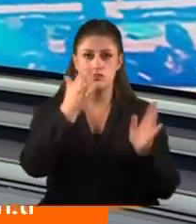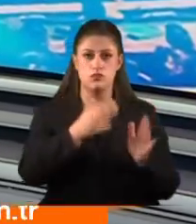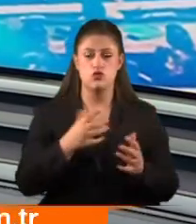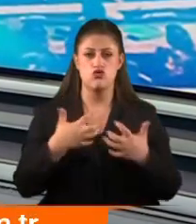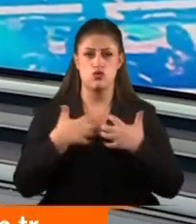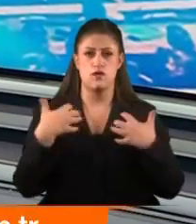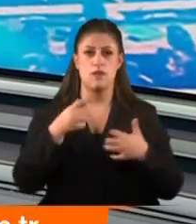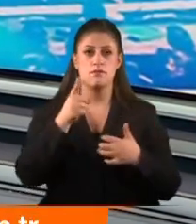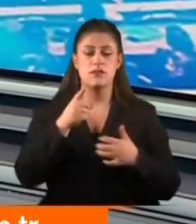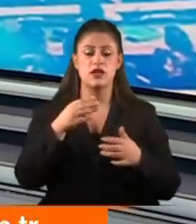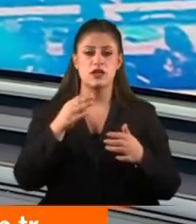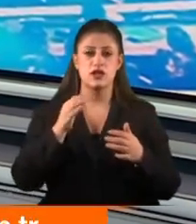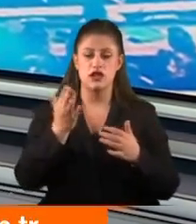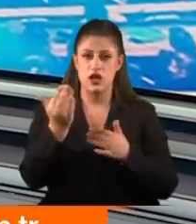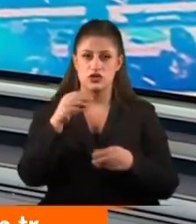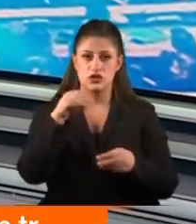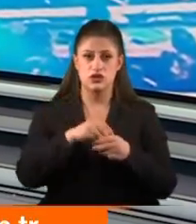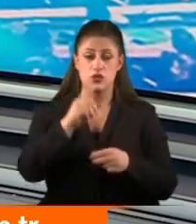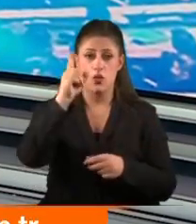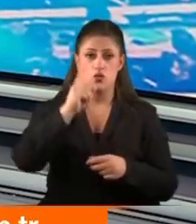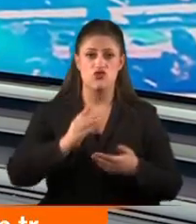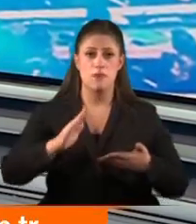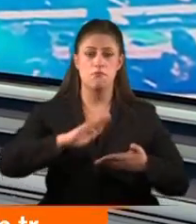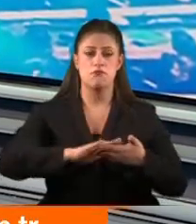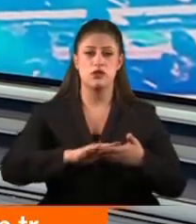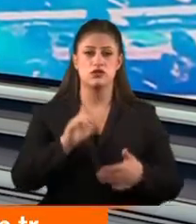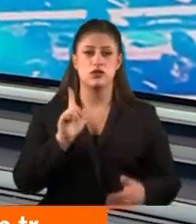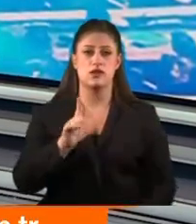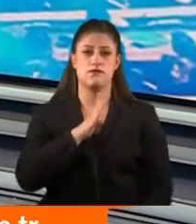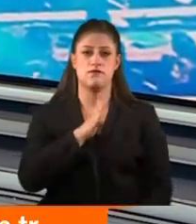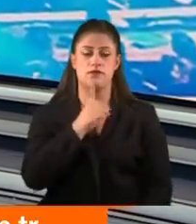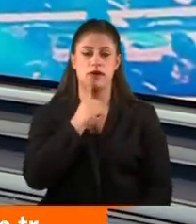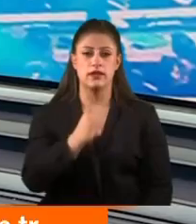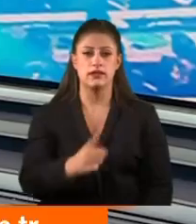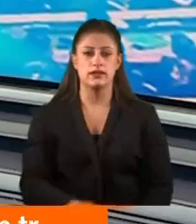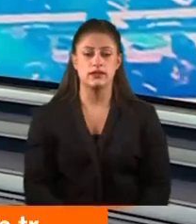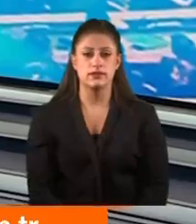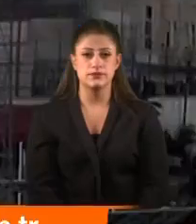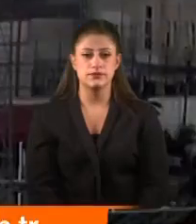gelecek için önce barışa ihtiyacımız var vurgusunu